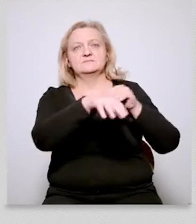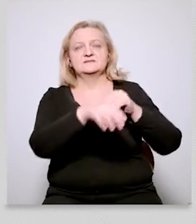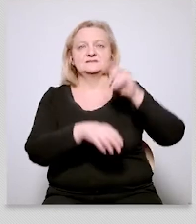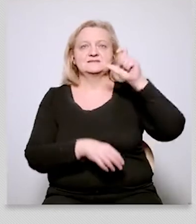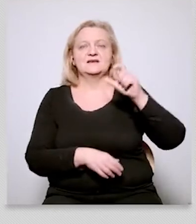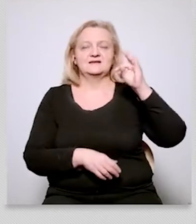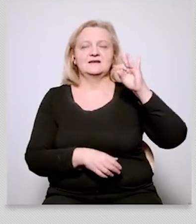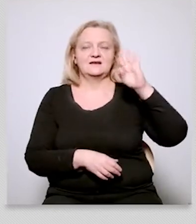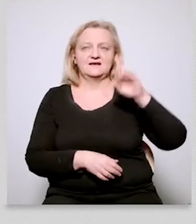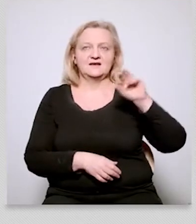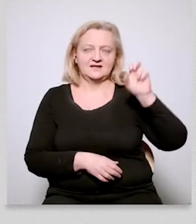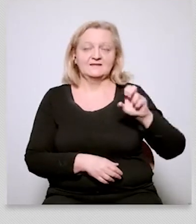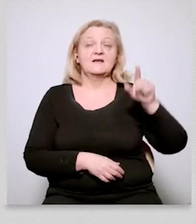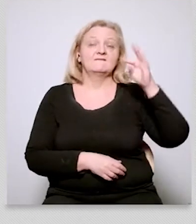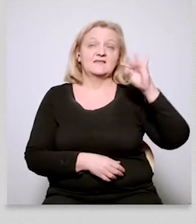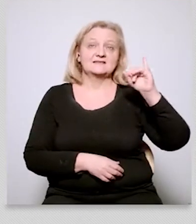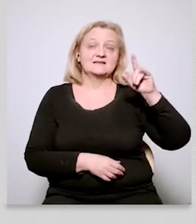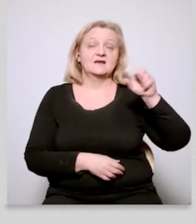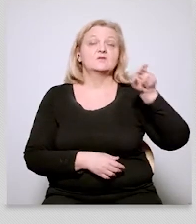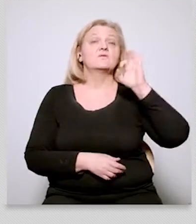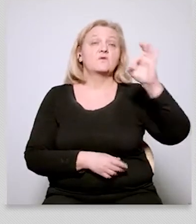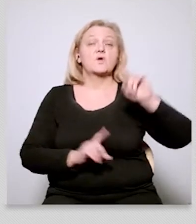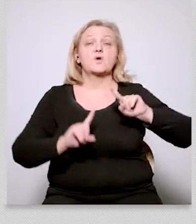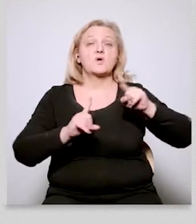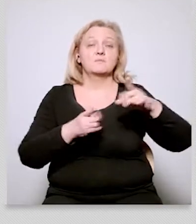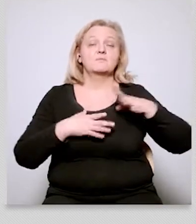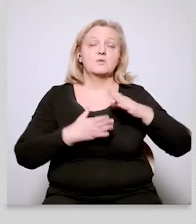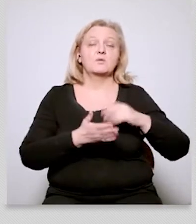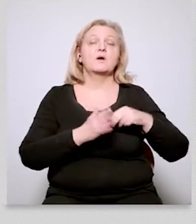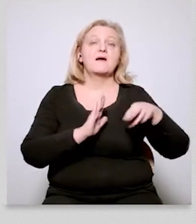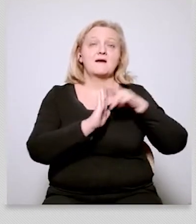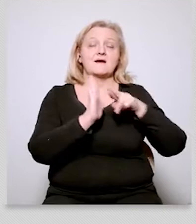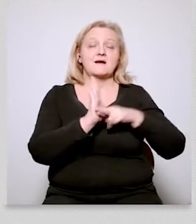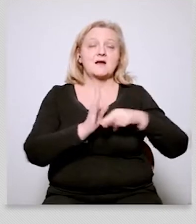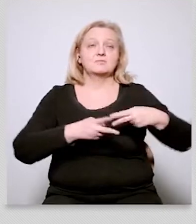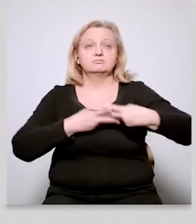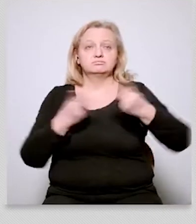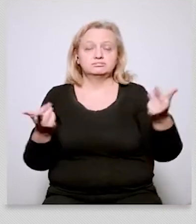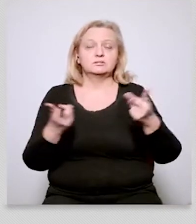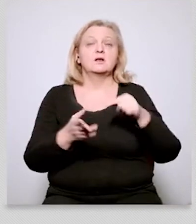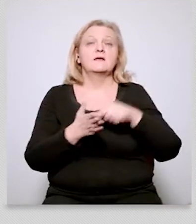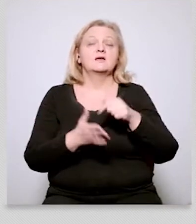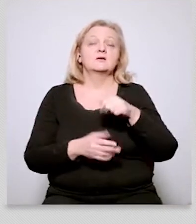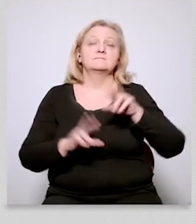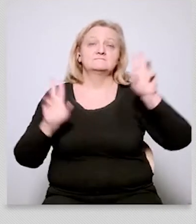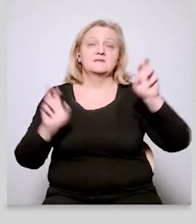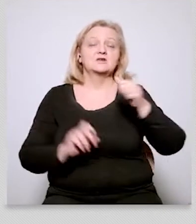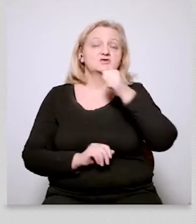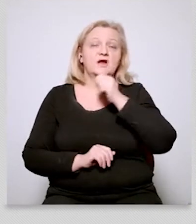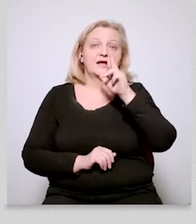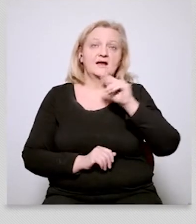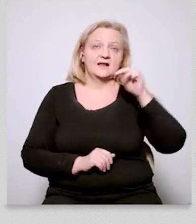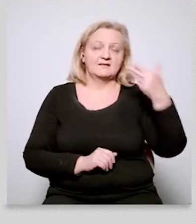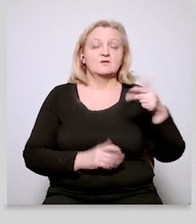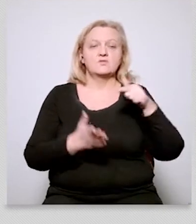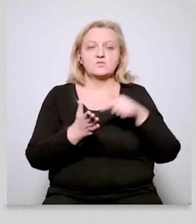Fieski, dlatego, że to jej organizacja opublikowała raport dotyczący zielonego klina i to ten raport stał